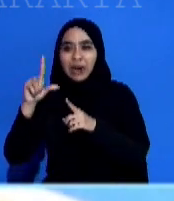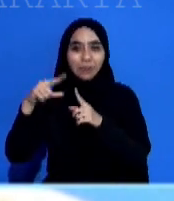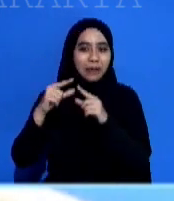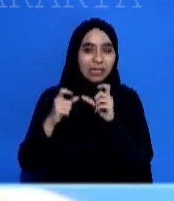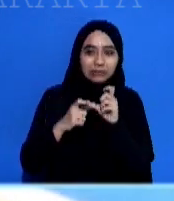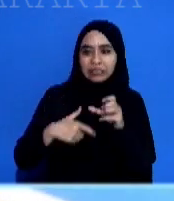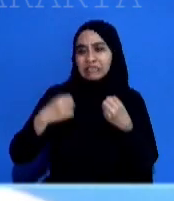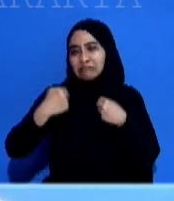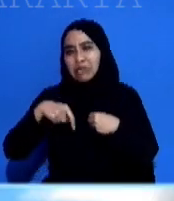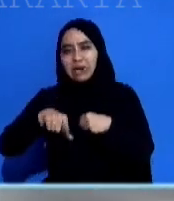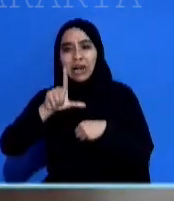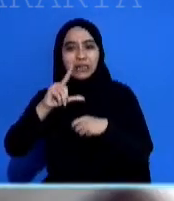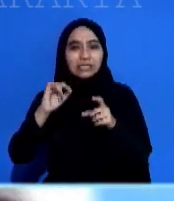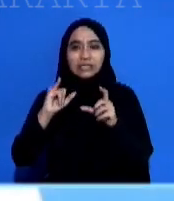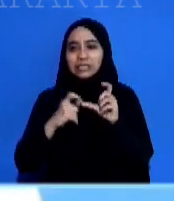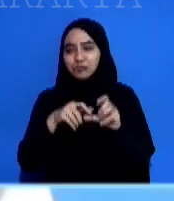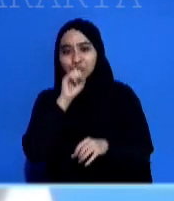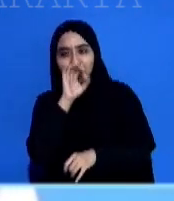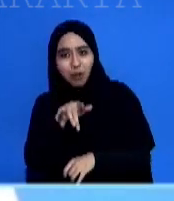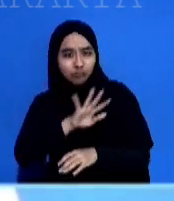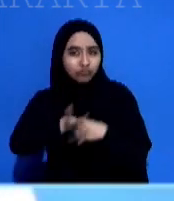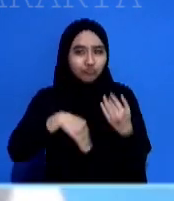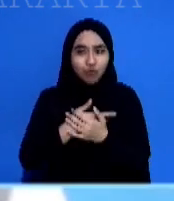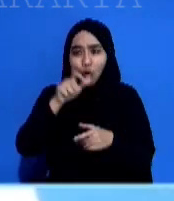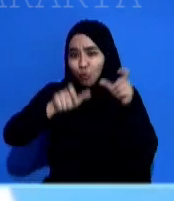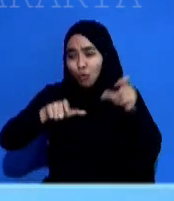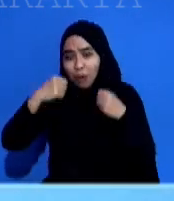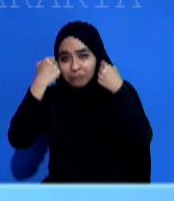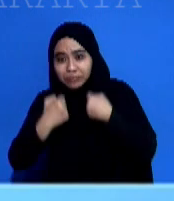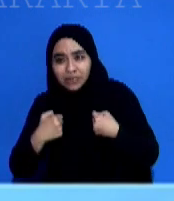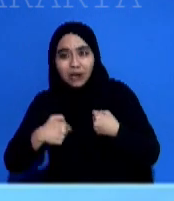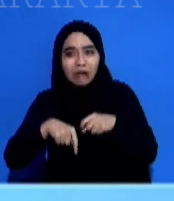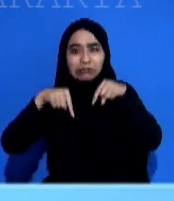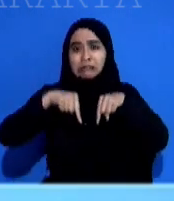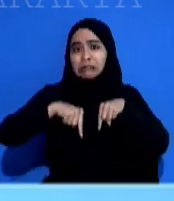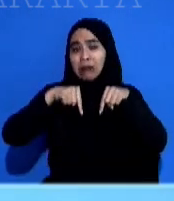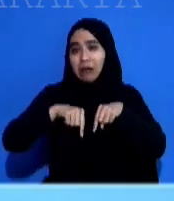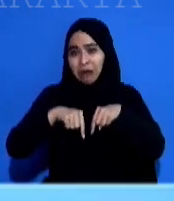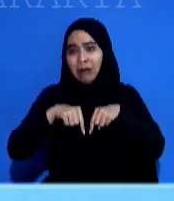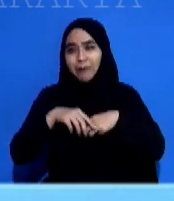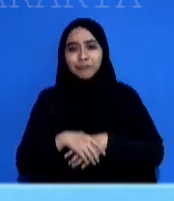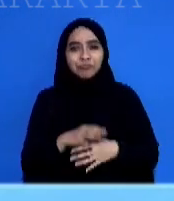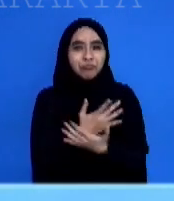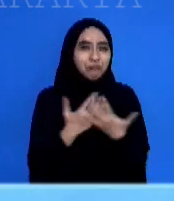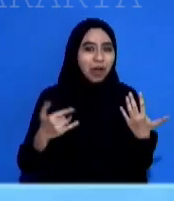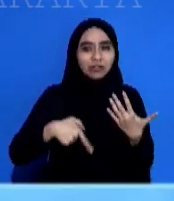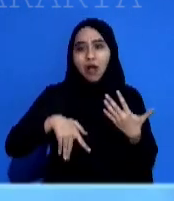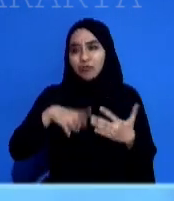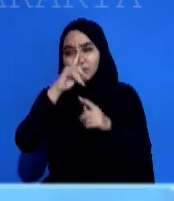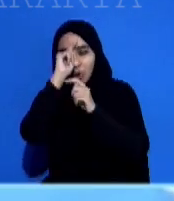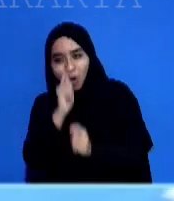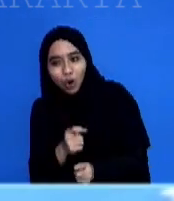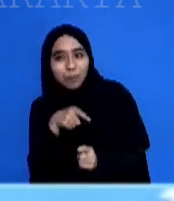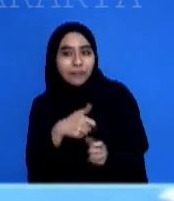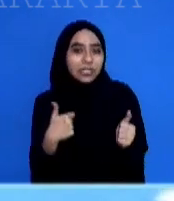sulestianto berpesan kepada seluruh warga binaan Pemasyarakatan senantiasa menjadi warga yang baik patuh taat kepada